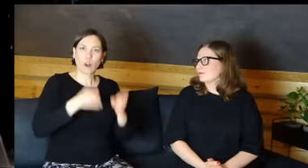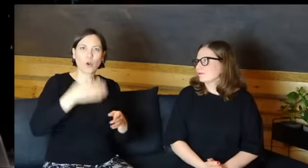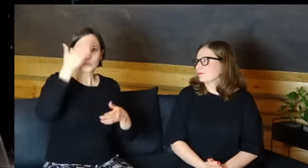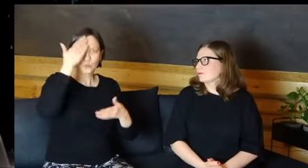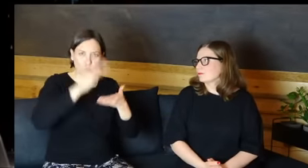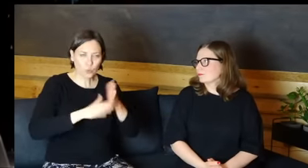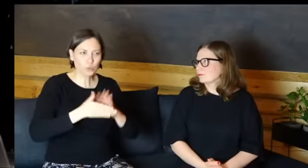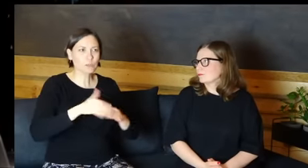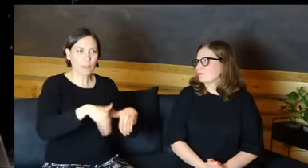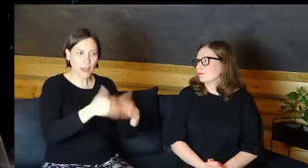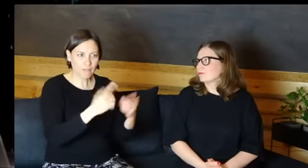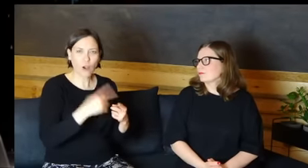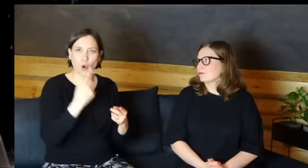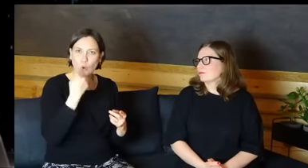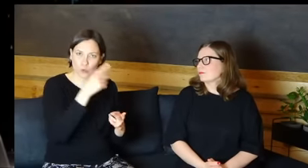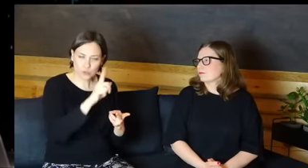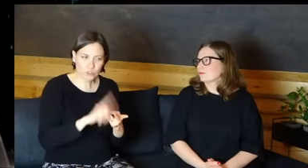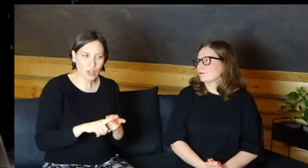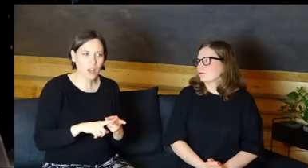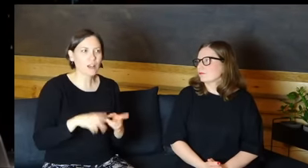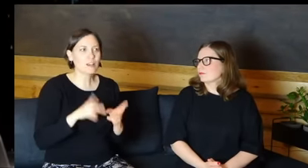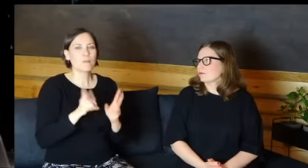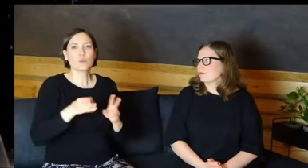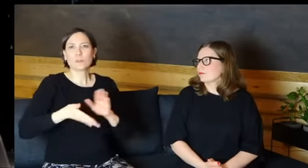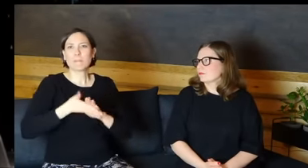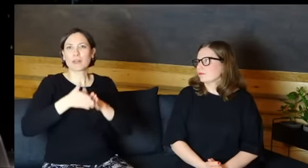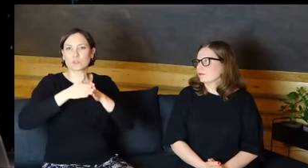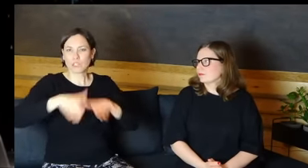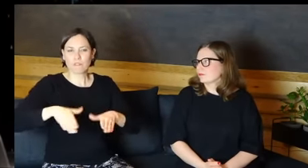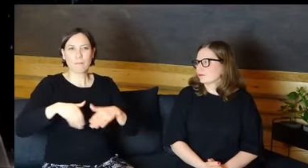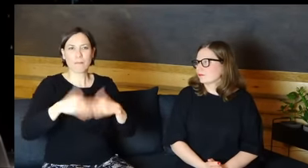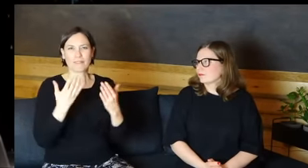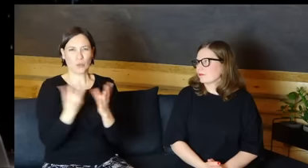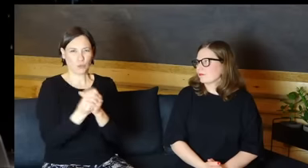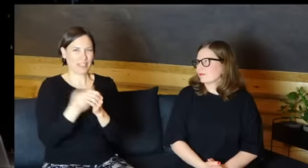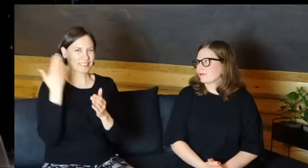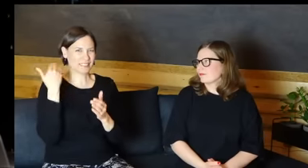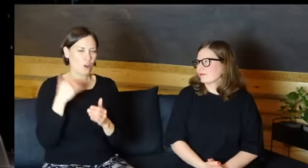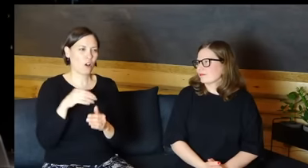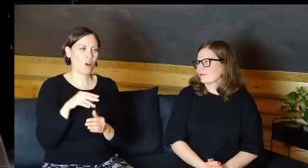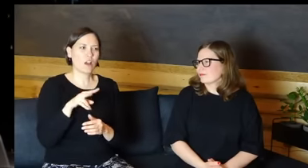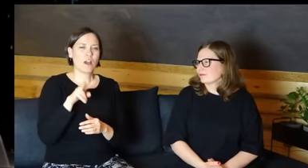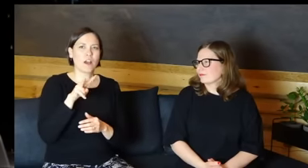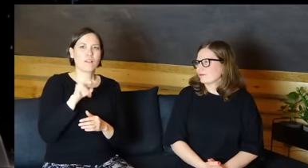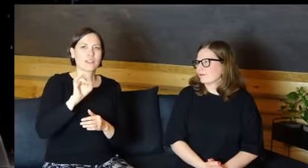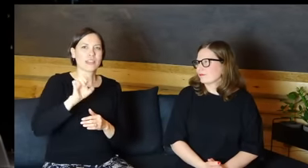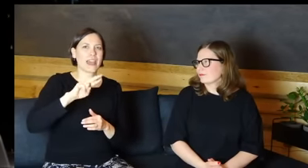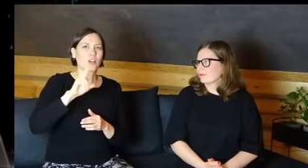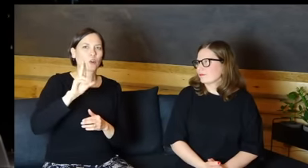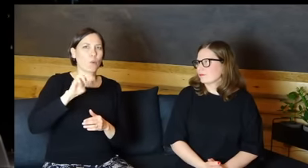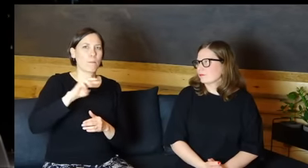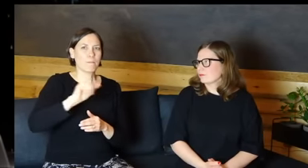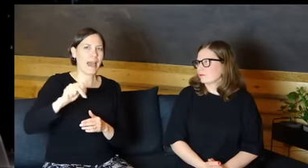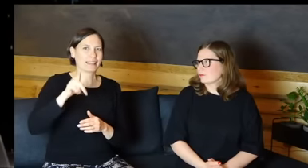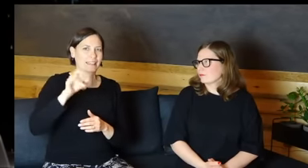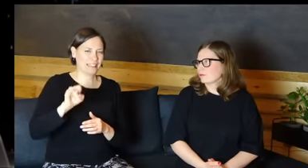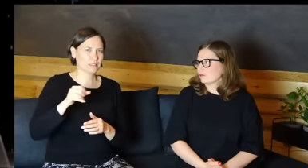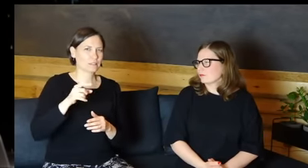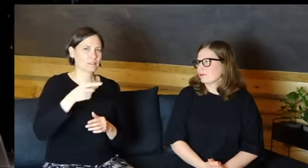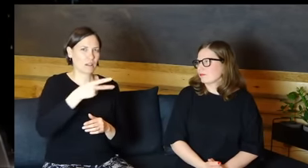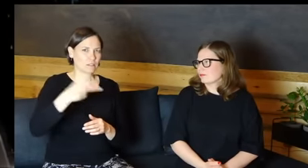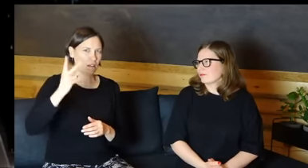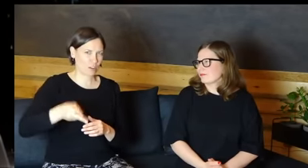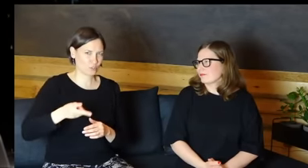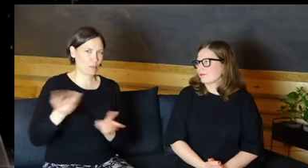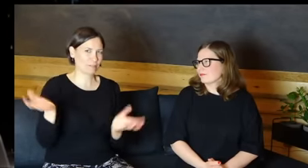vähän kickoffia. On ollut meillä yhteinen perustava päivä helmikuussa siellä Vierumailla. Meitä oli yli 220 siellä silloin, muistatte